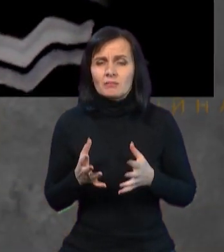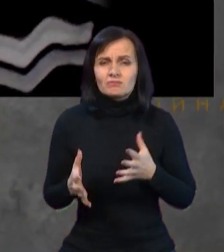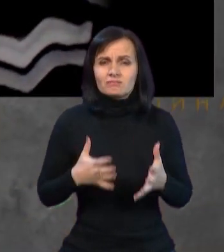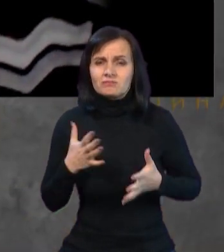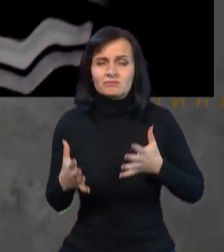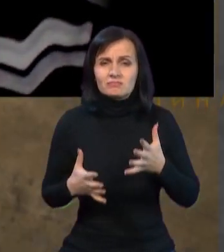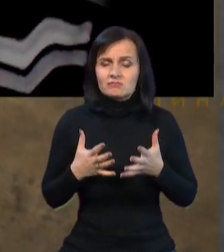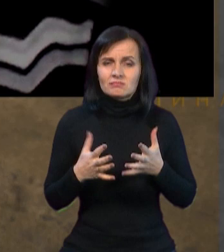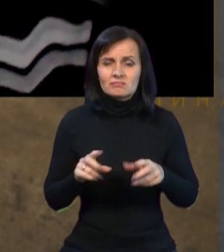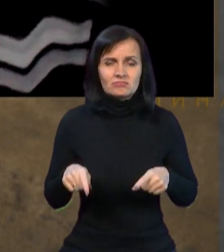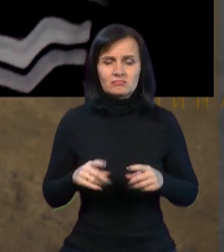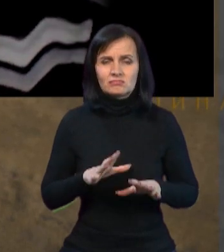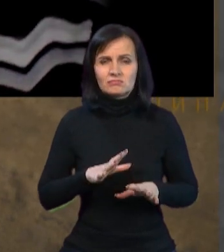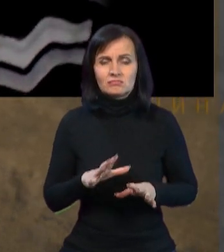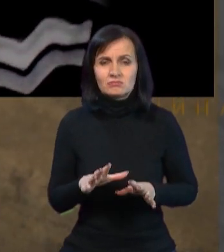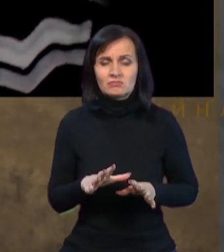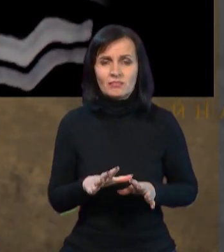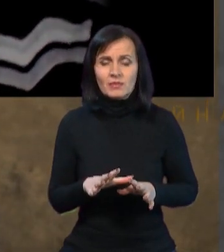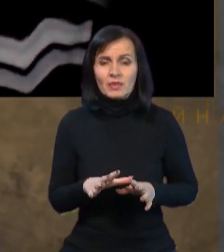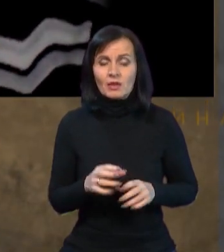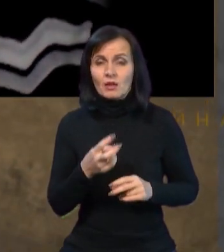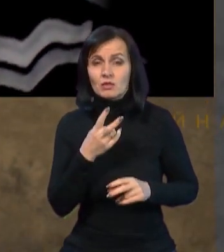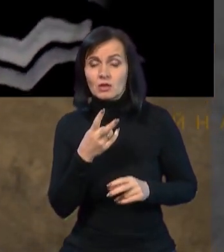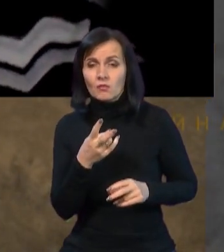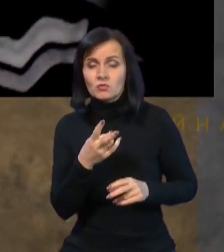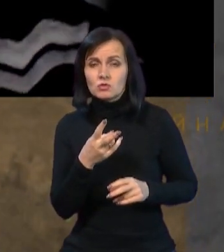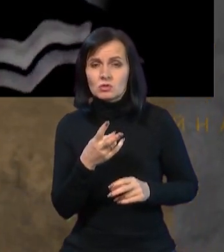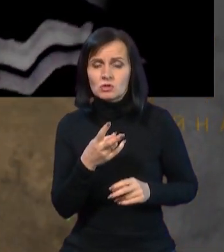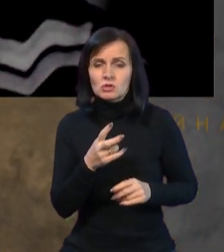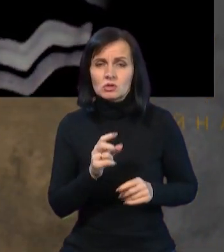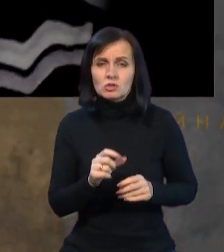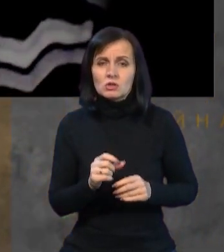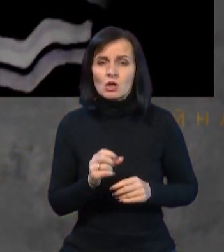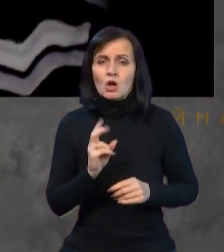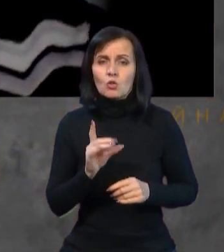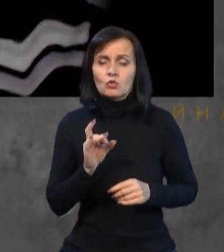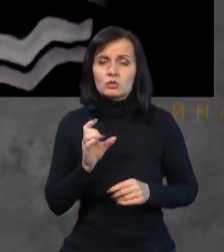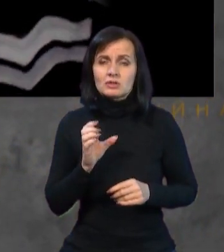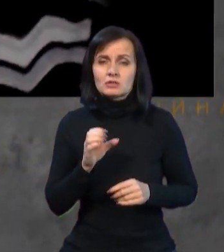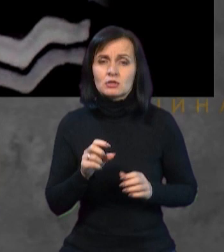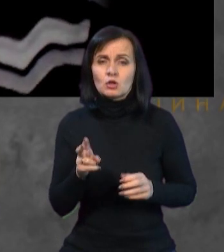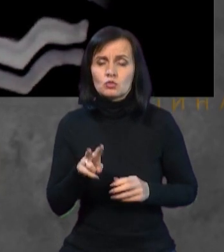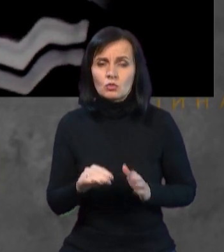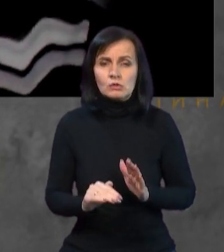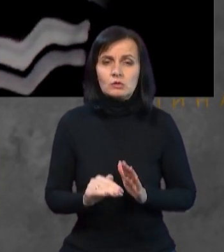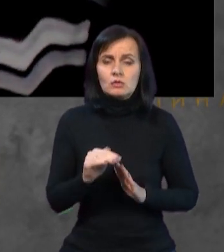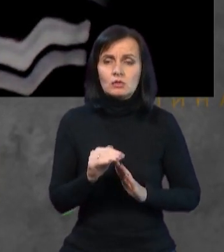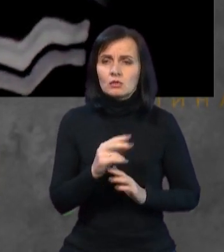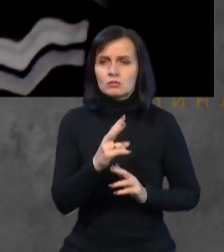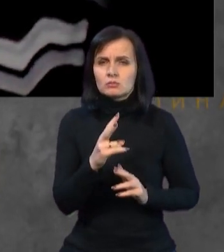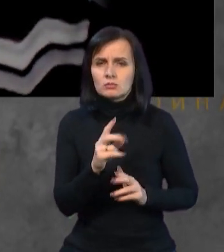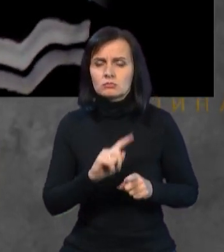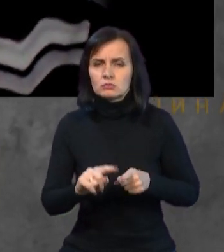часто, ага, зростає курс долара, швиденько потрібно, у кого є можливість придбати, якось щось це зробити.